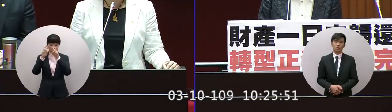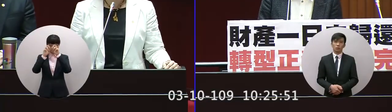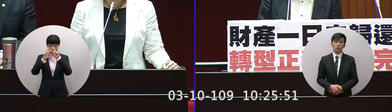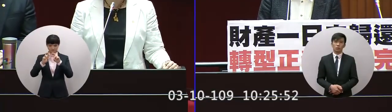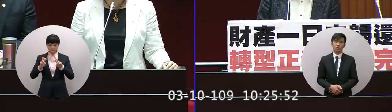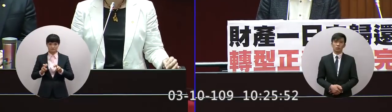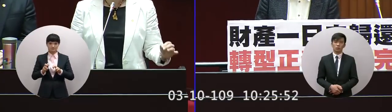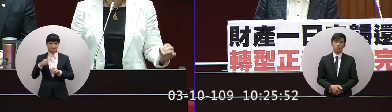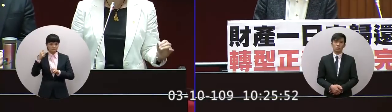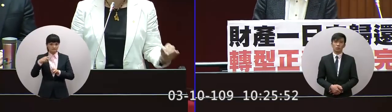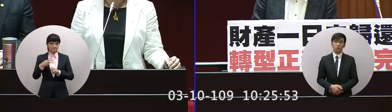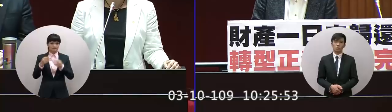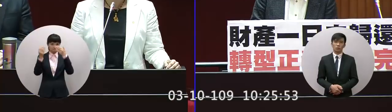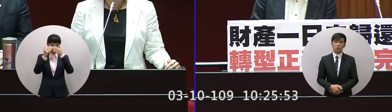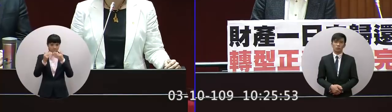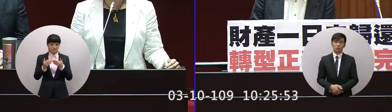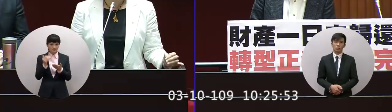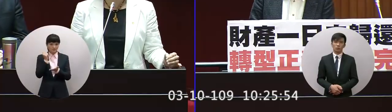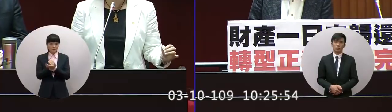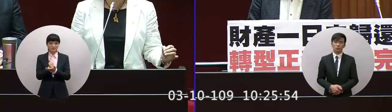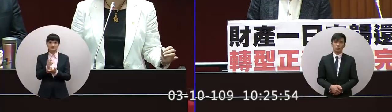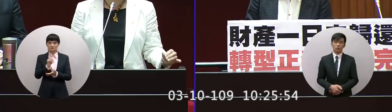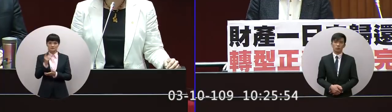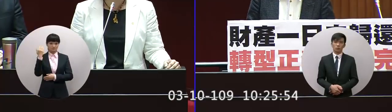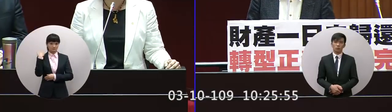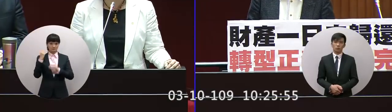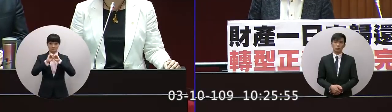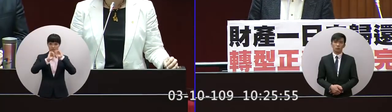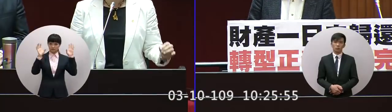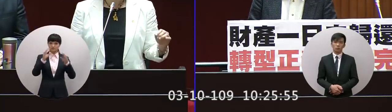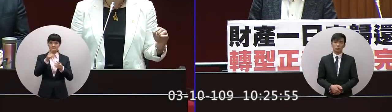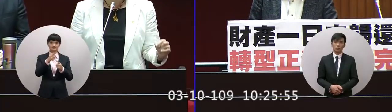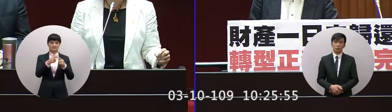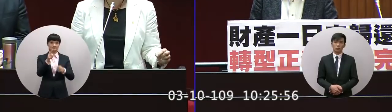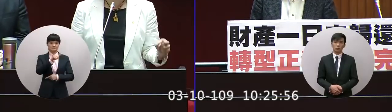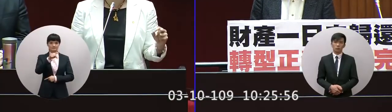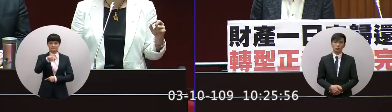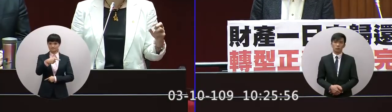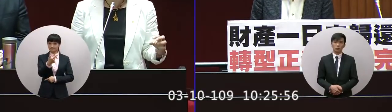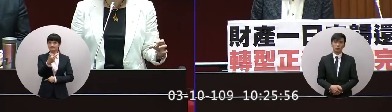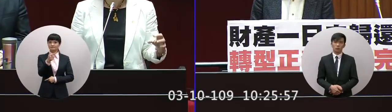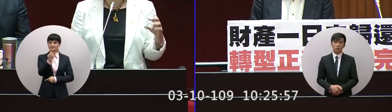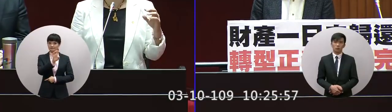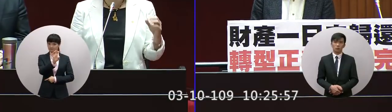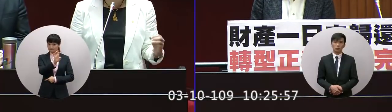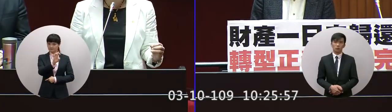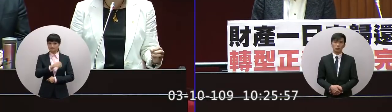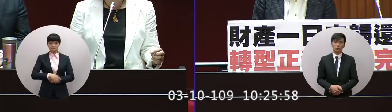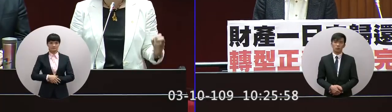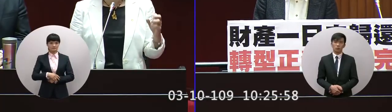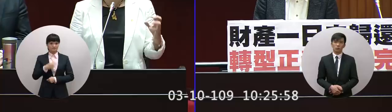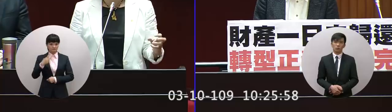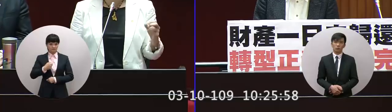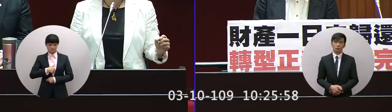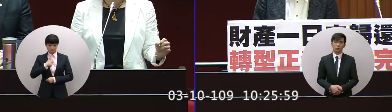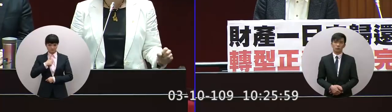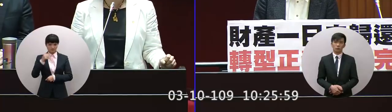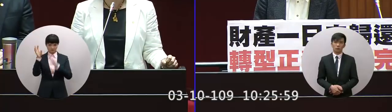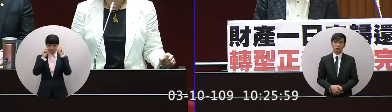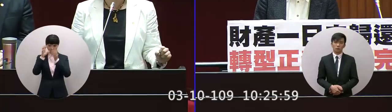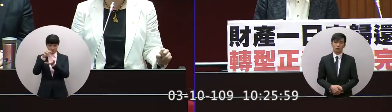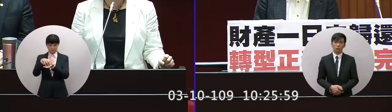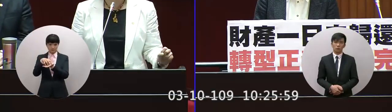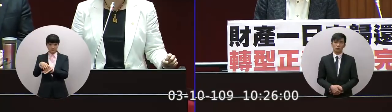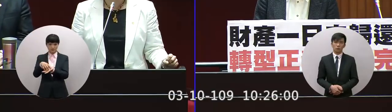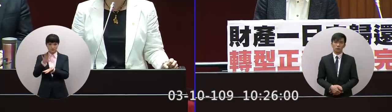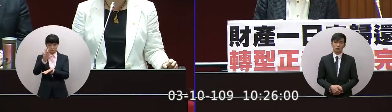档案，比对出当时有被宣告的是1640人，而实际有确定的证据有被没